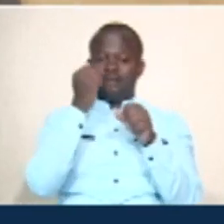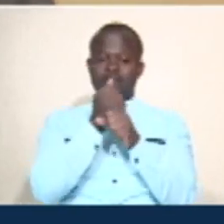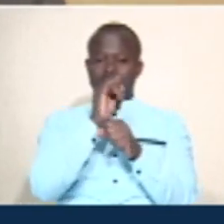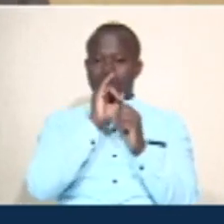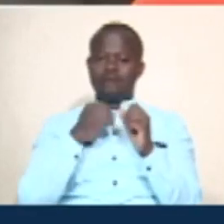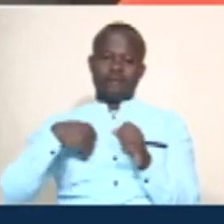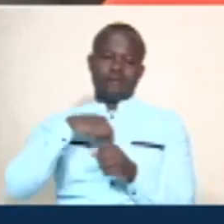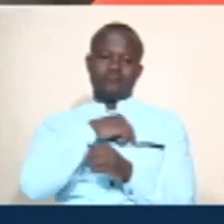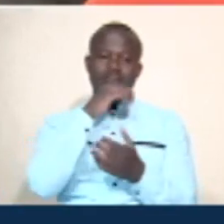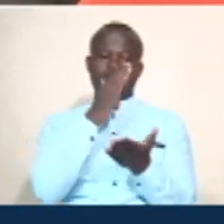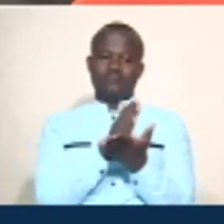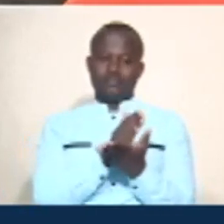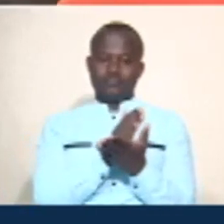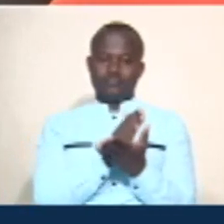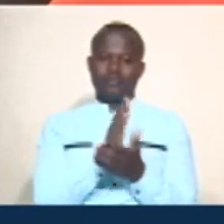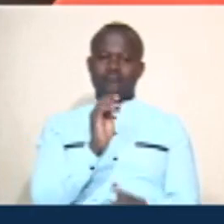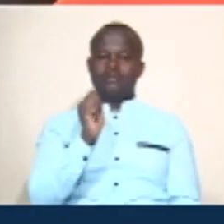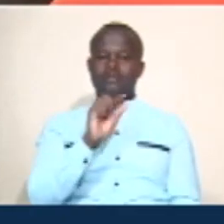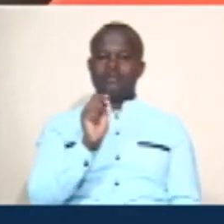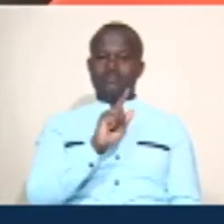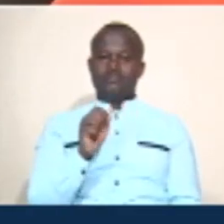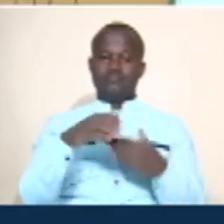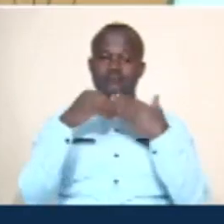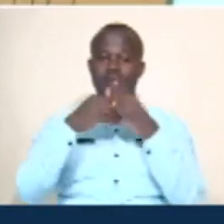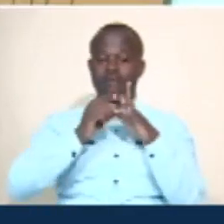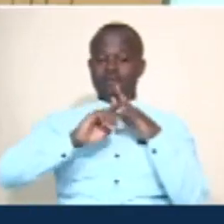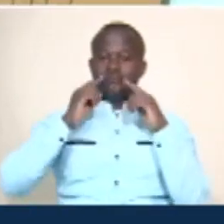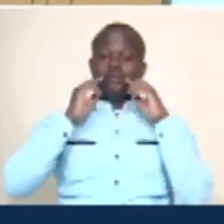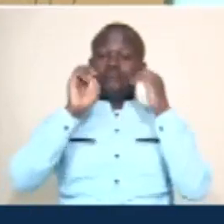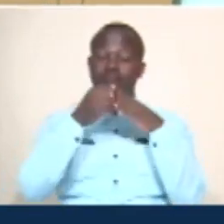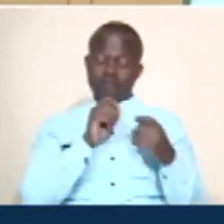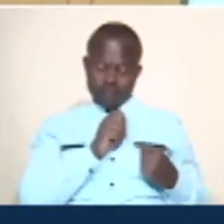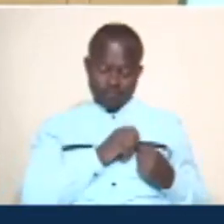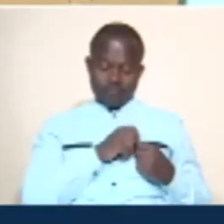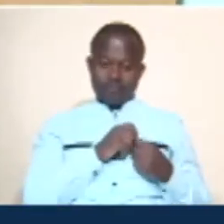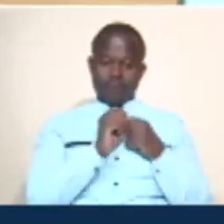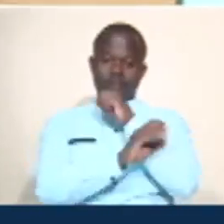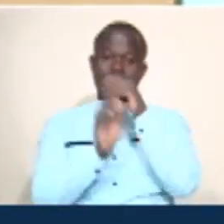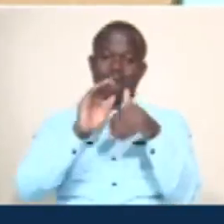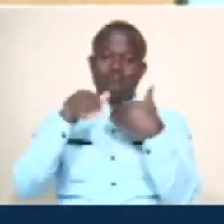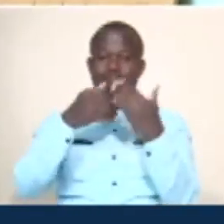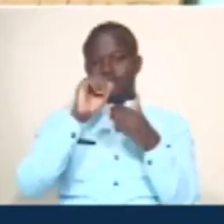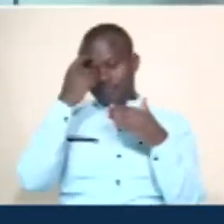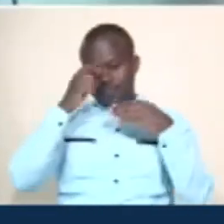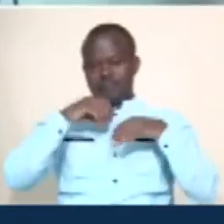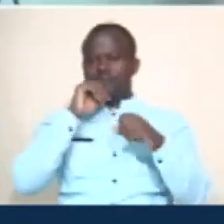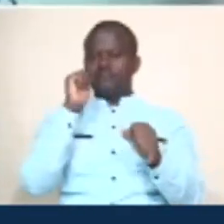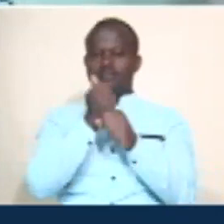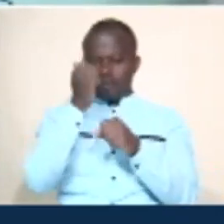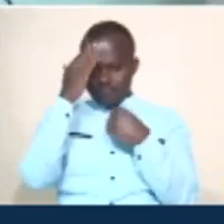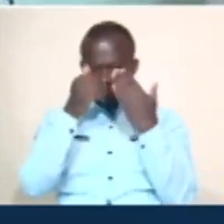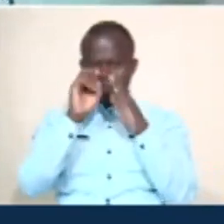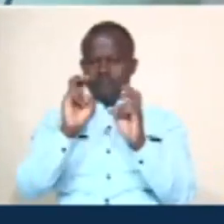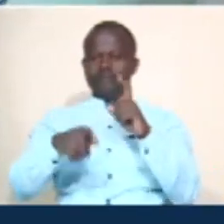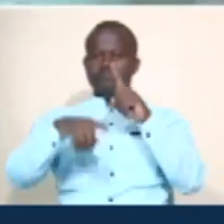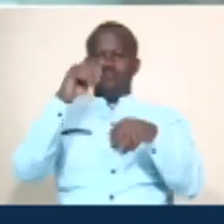ubugahagarara. Bagaza Batista yoboreza impunzi atangaza ko bibabaje kuba amahanga na leta ya Kongo ntacyo bakora ngo ubwo bwicanyi